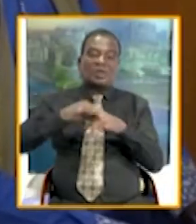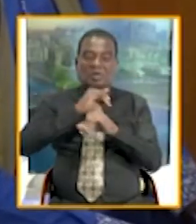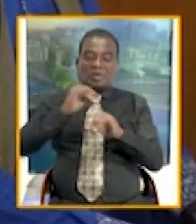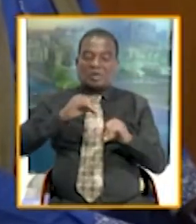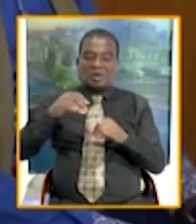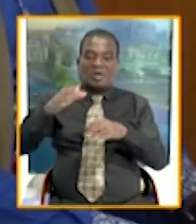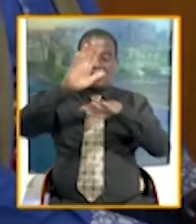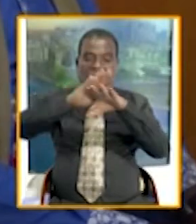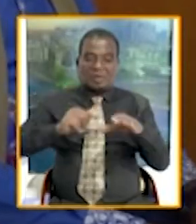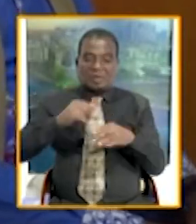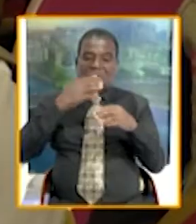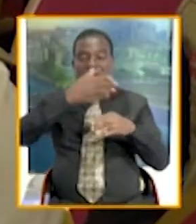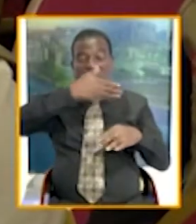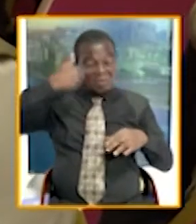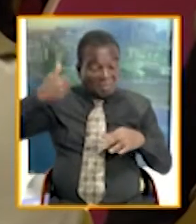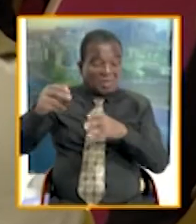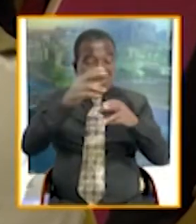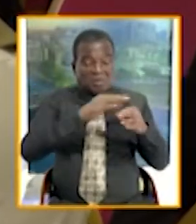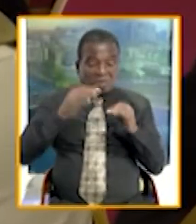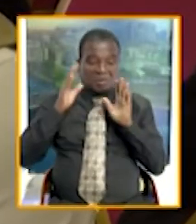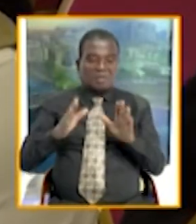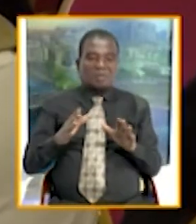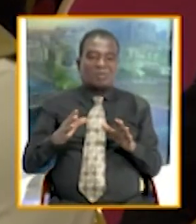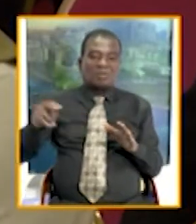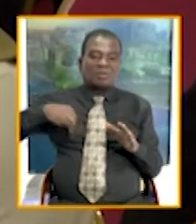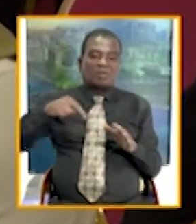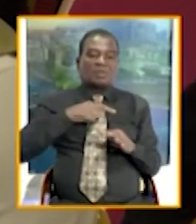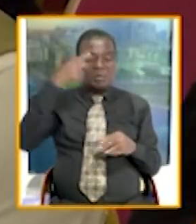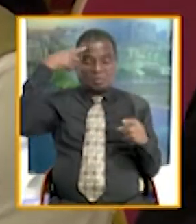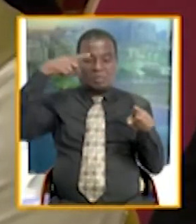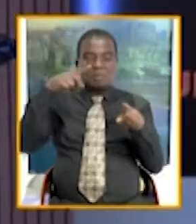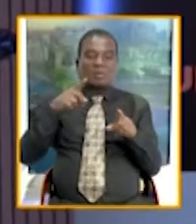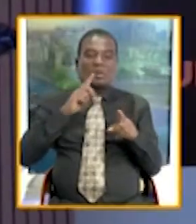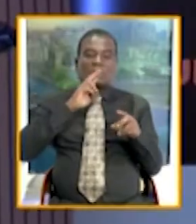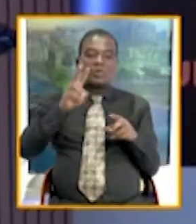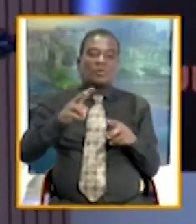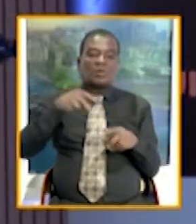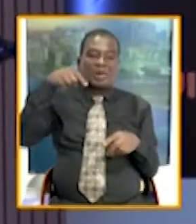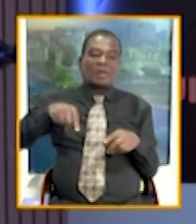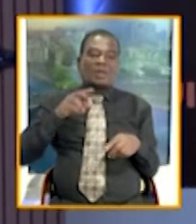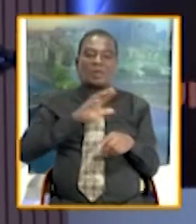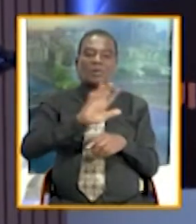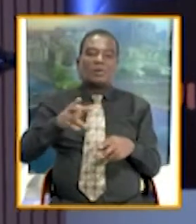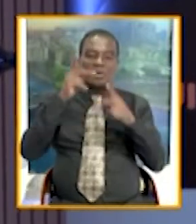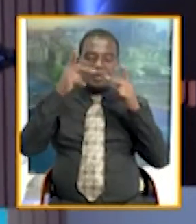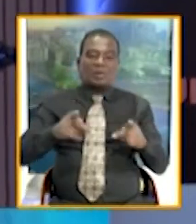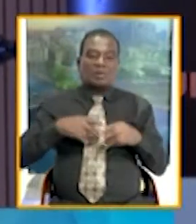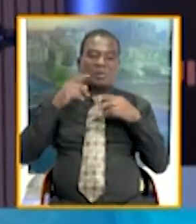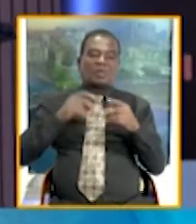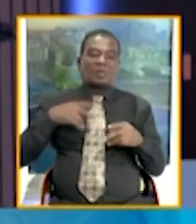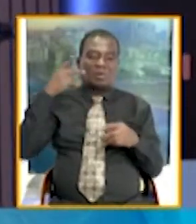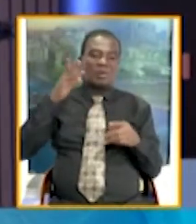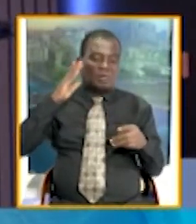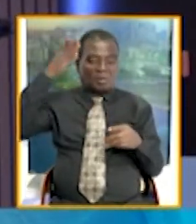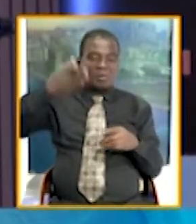meilleure collaboration le 6 mars prochain. Et nous sommes convaincus que votre présence permettra de renforcer